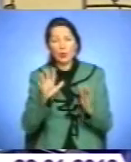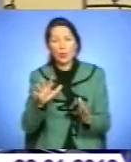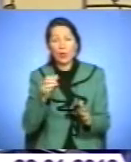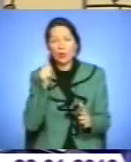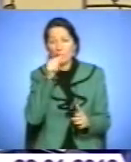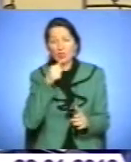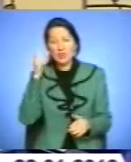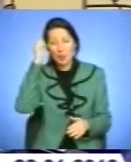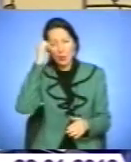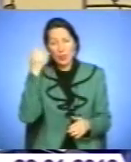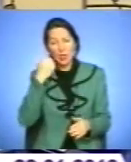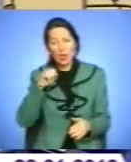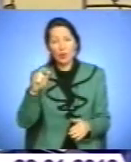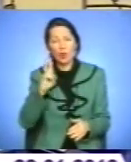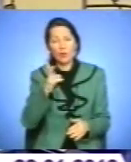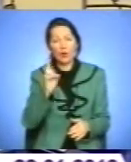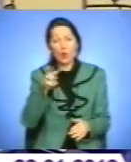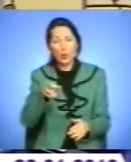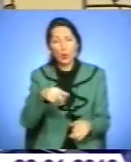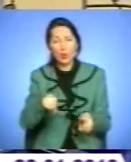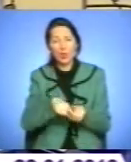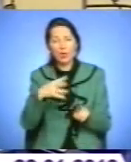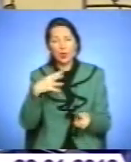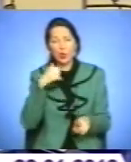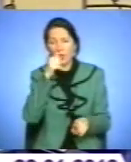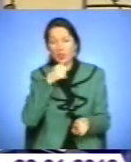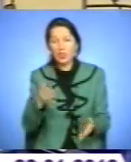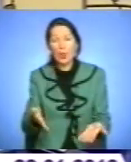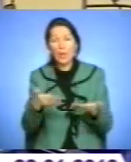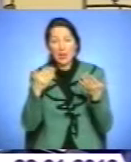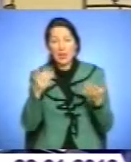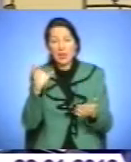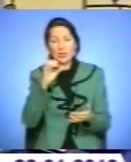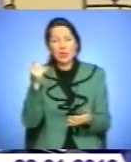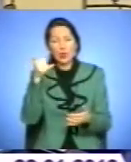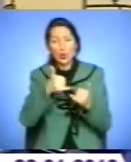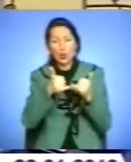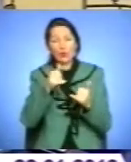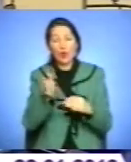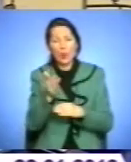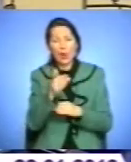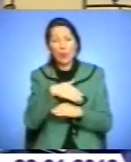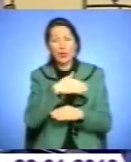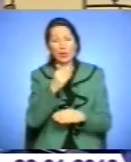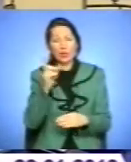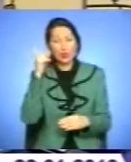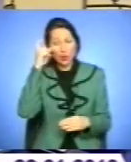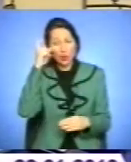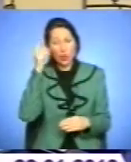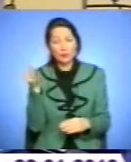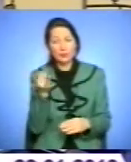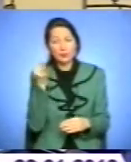Героїв Крут та 40-річчя Дня підняття синьо-жовтого прапора над Чорковим. Цікаво, що Володимир Васильович Марбус